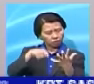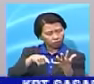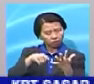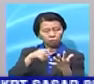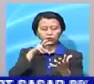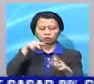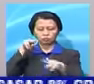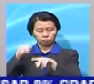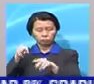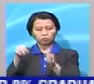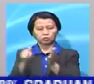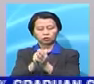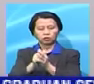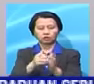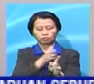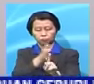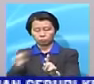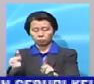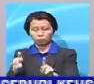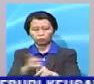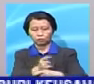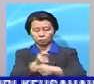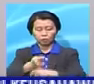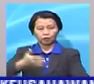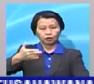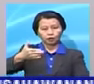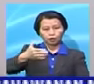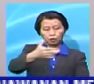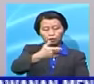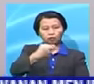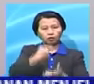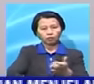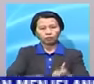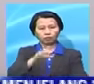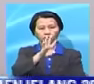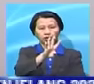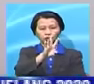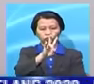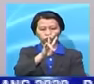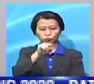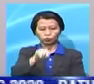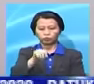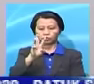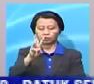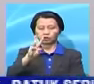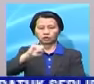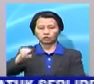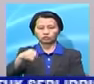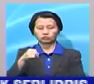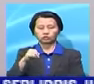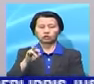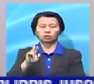terbabit dalam penyelewengan projek ternakan ikan Sten bernilai r7.6